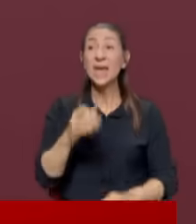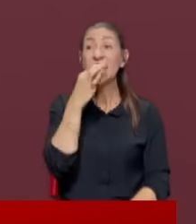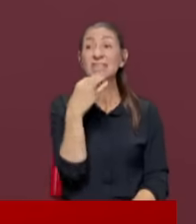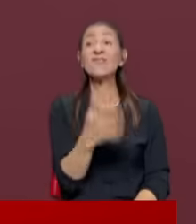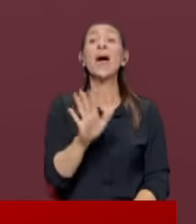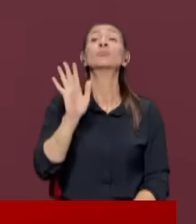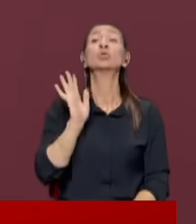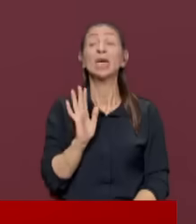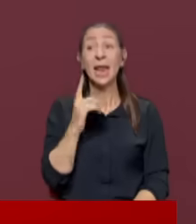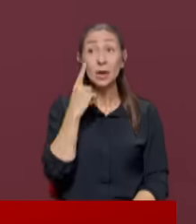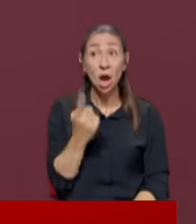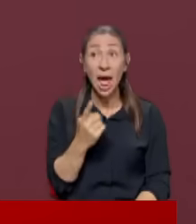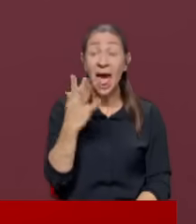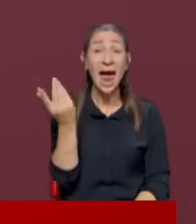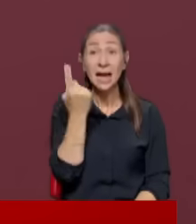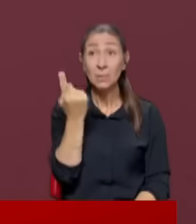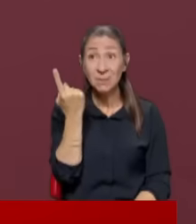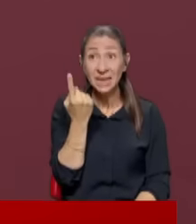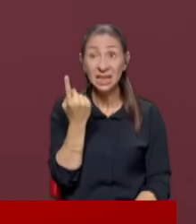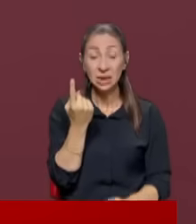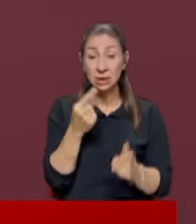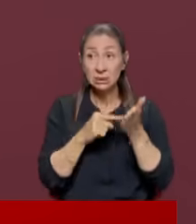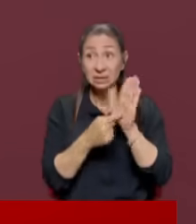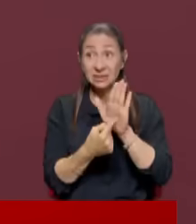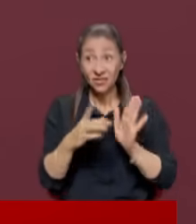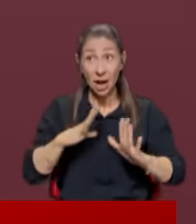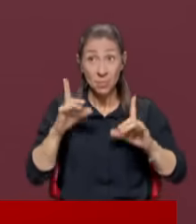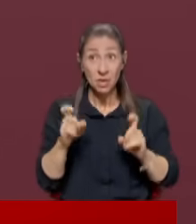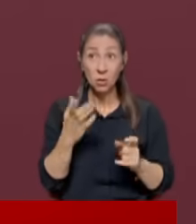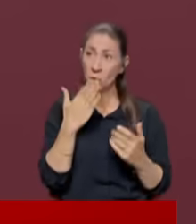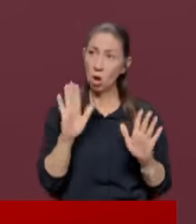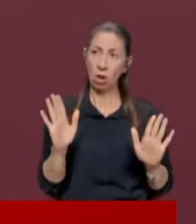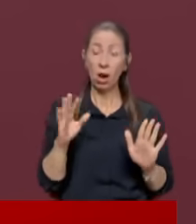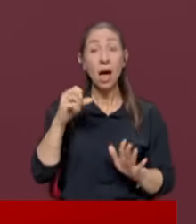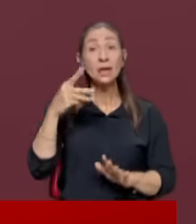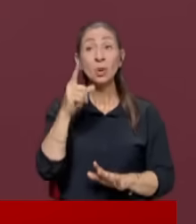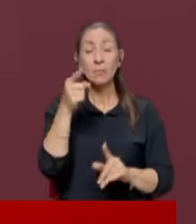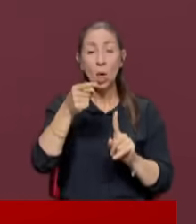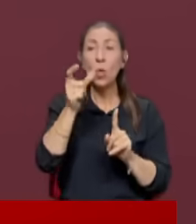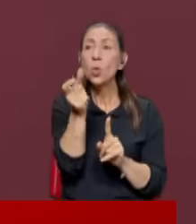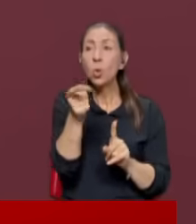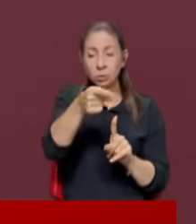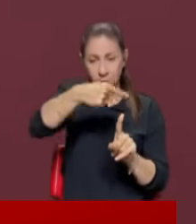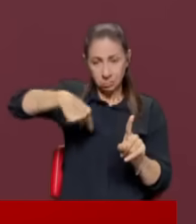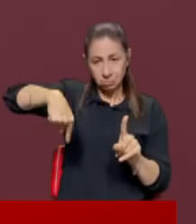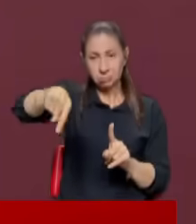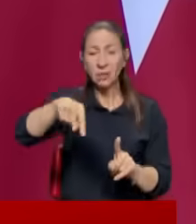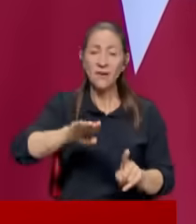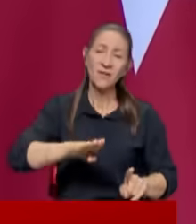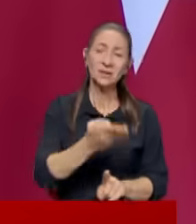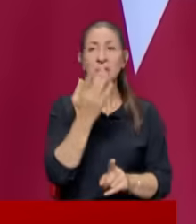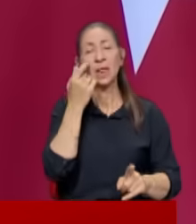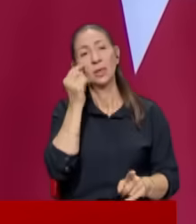izin vermeyeceğine yönelik herhangi bir işaret var mı? O da yok. Erdoğan'ın bir U dönüşüne daha hep beraber tanık olmuş